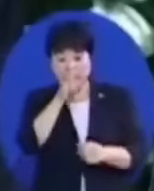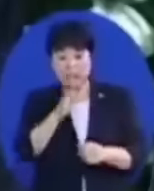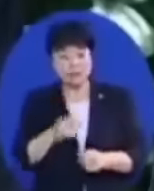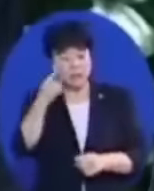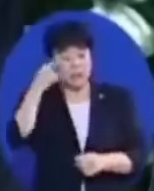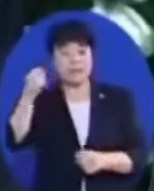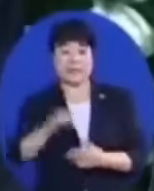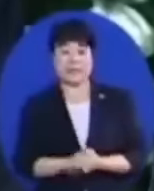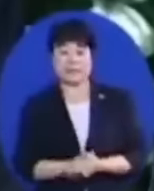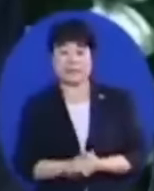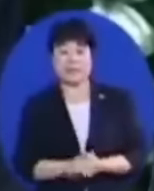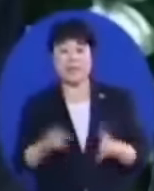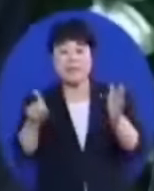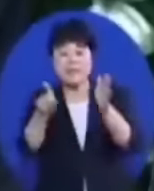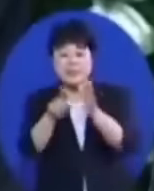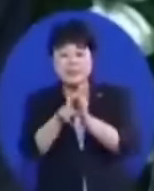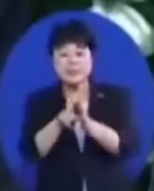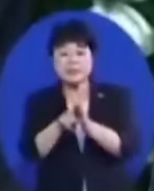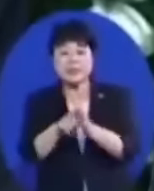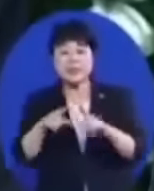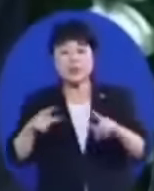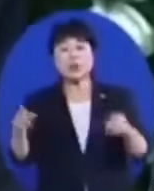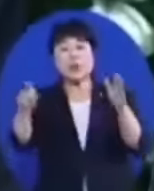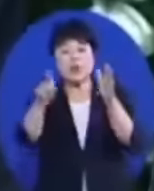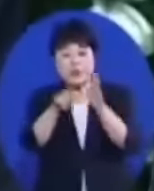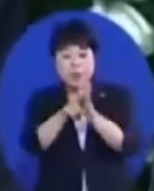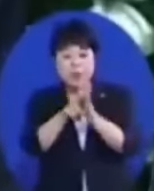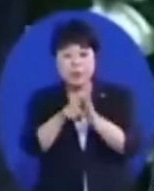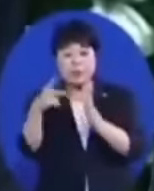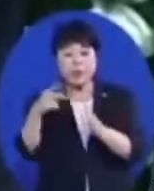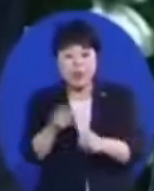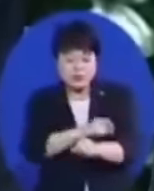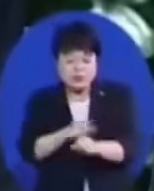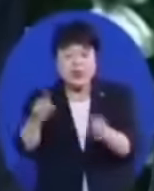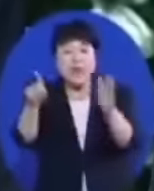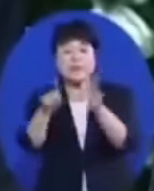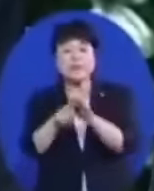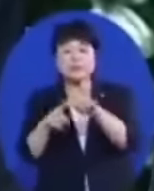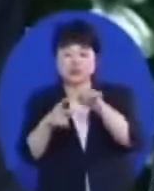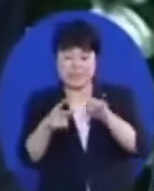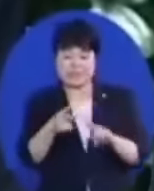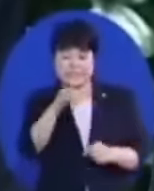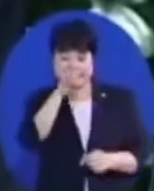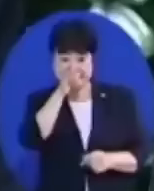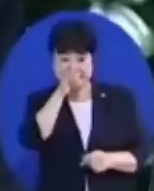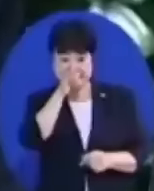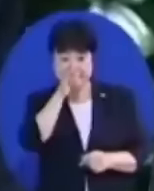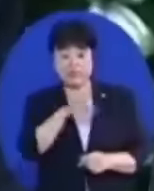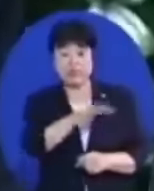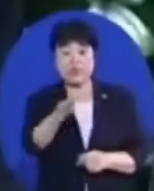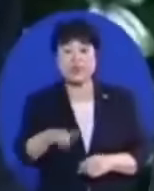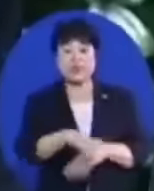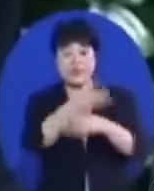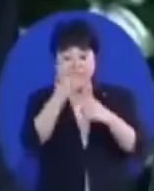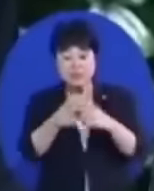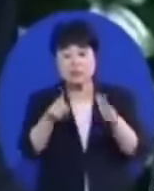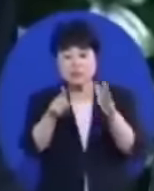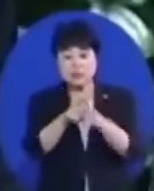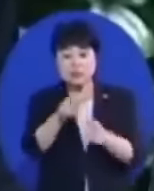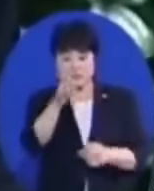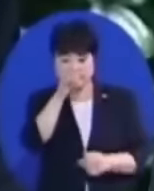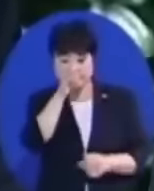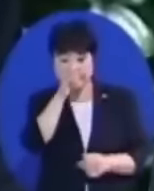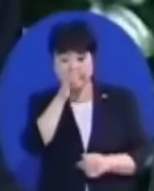것입니다. 믿음에는 일반적인 믿음과 특별한 믿음이 있습니다. 우리가 다 예수 믿지